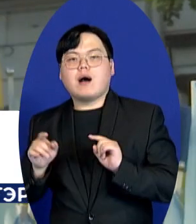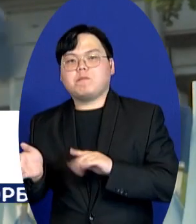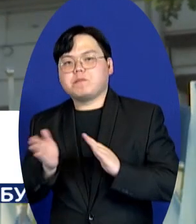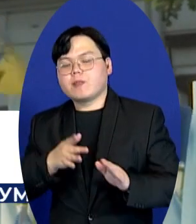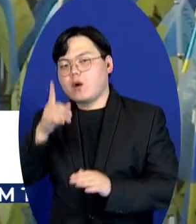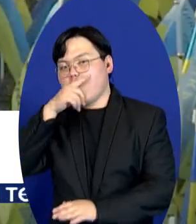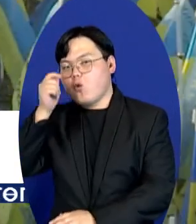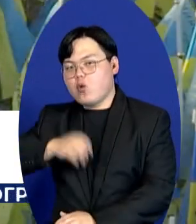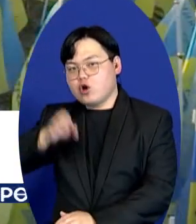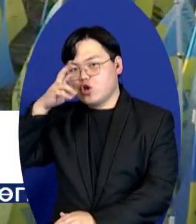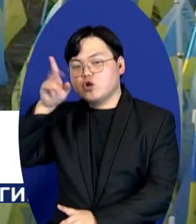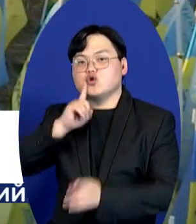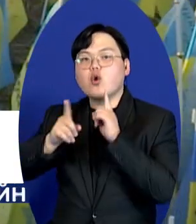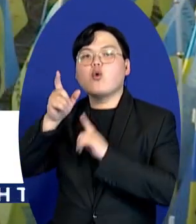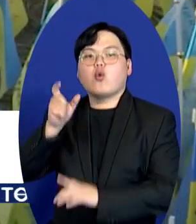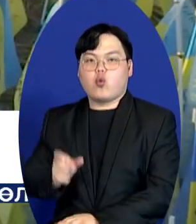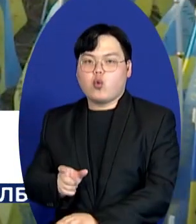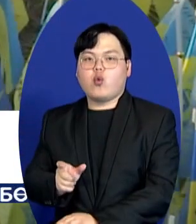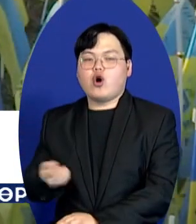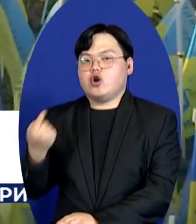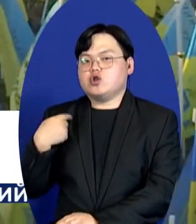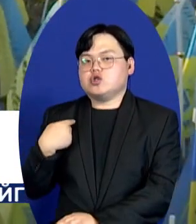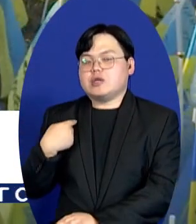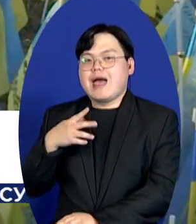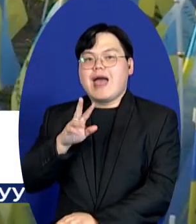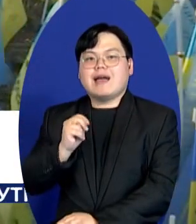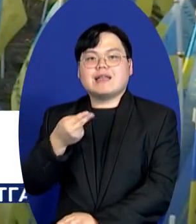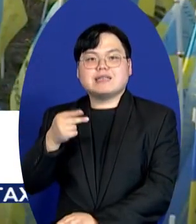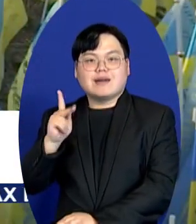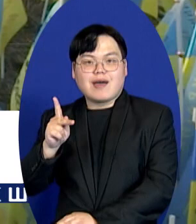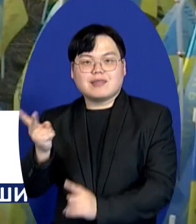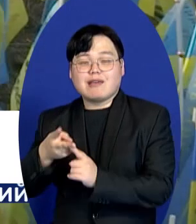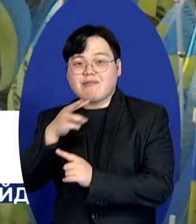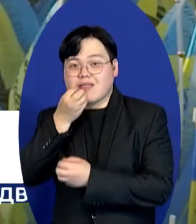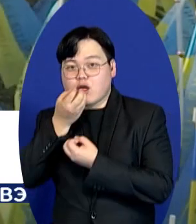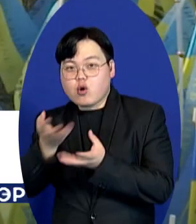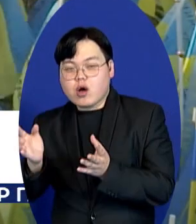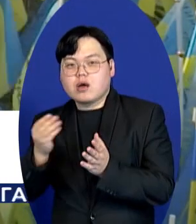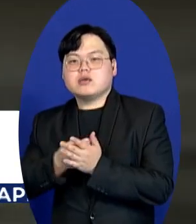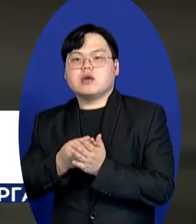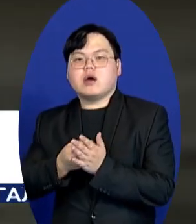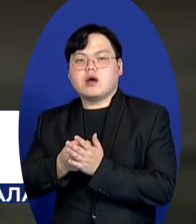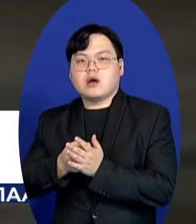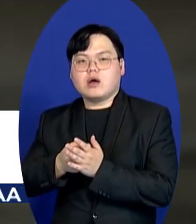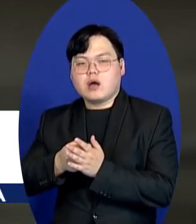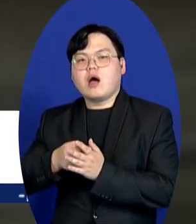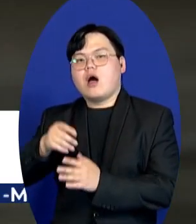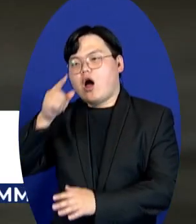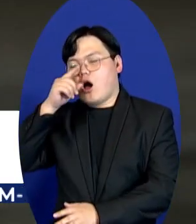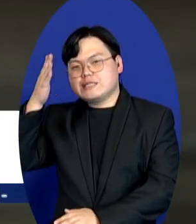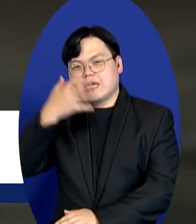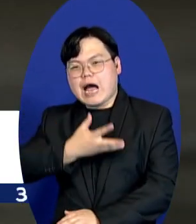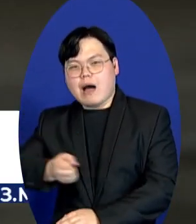гадна Украины ерөнхийлөгчийн зөвлөх Михайло Подоляк өчигдөр Хенечкэд өгсөн ярилцлагада улс нь Оросын цэргүүдэд эзлэгдээд байгаа газруудад түүний